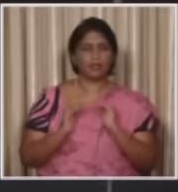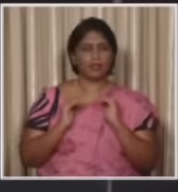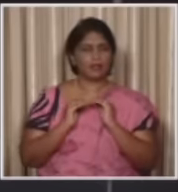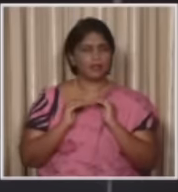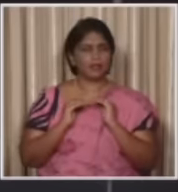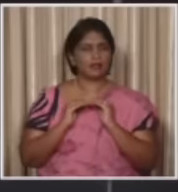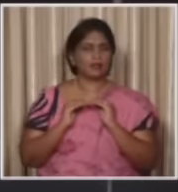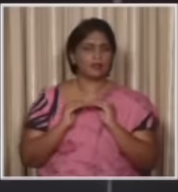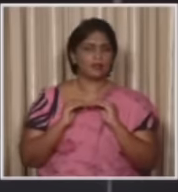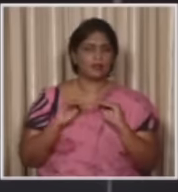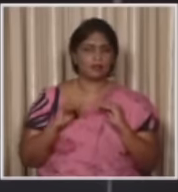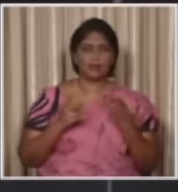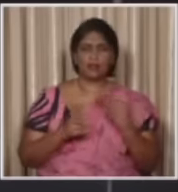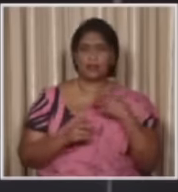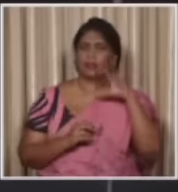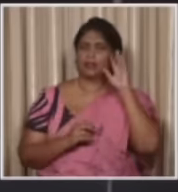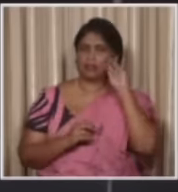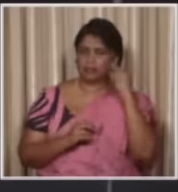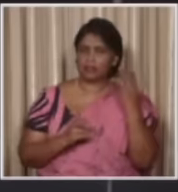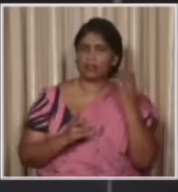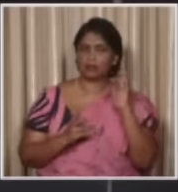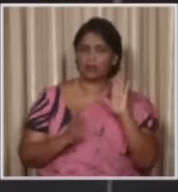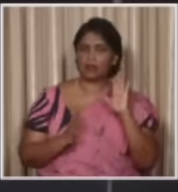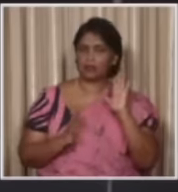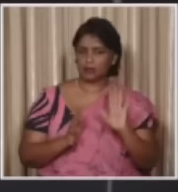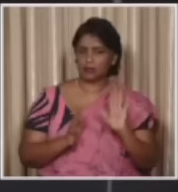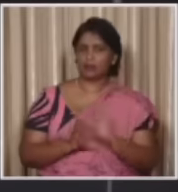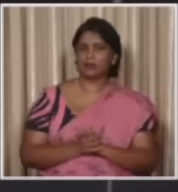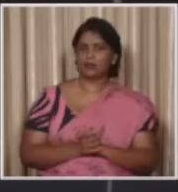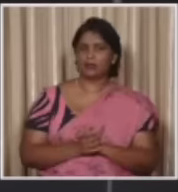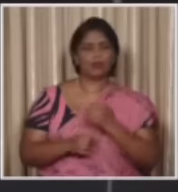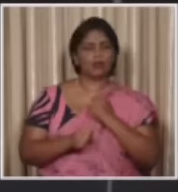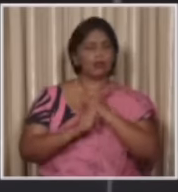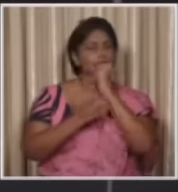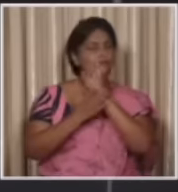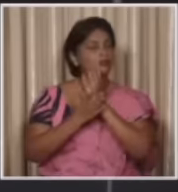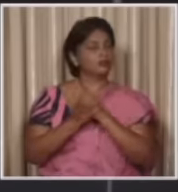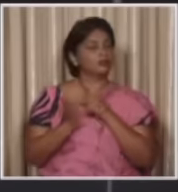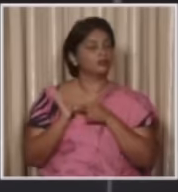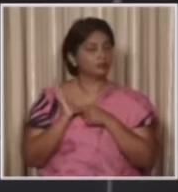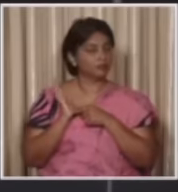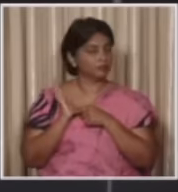නිසා හරයක් නැහැ. නමුත් ආණුක ව්‍යවස්ථාදායක